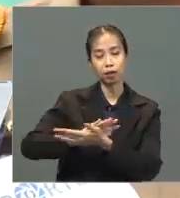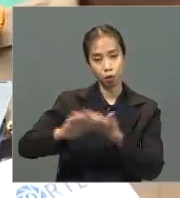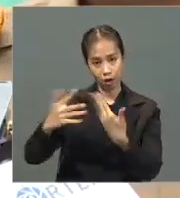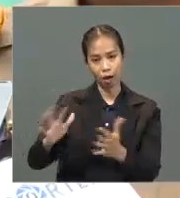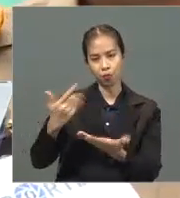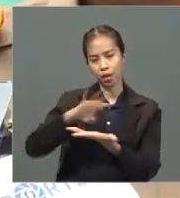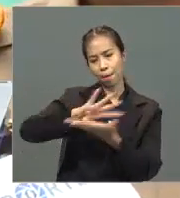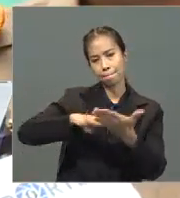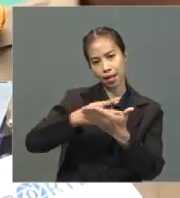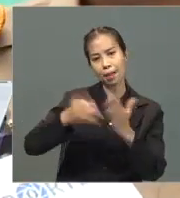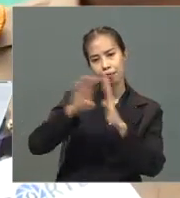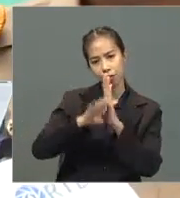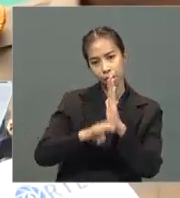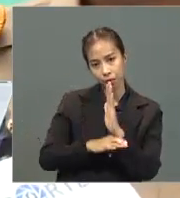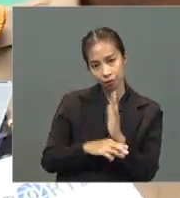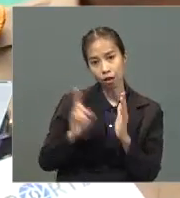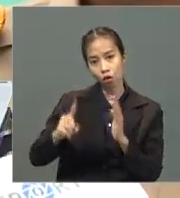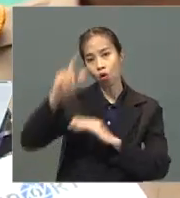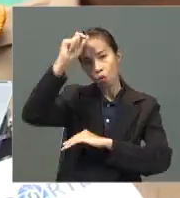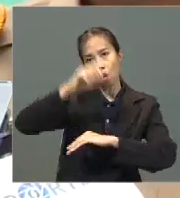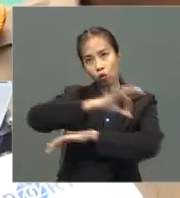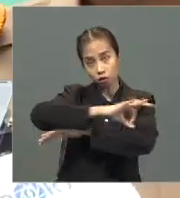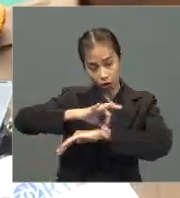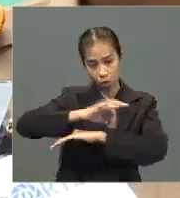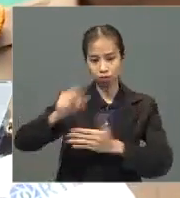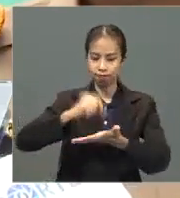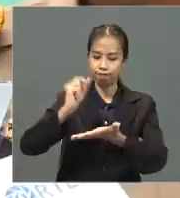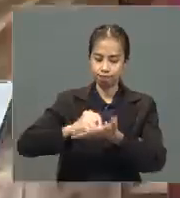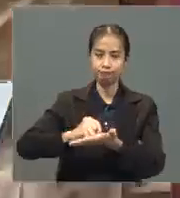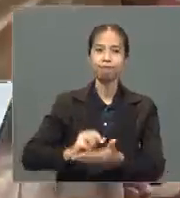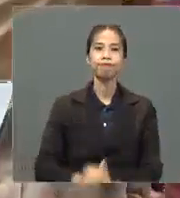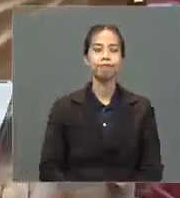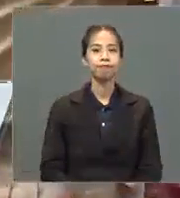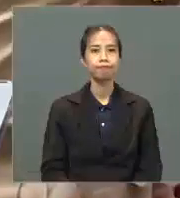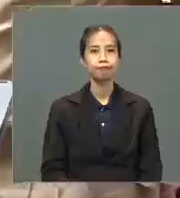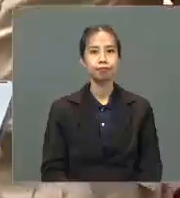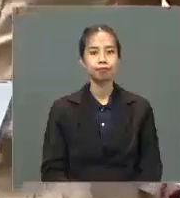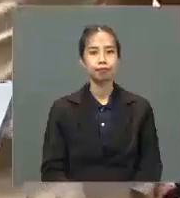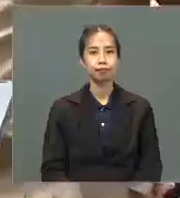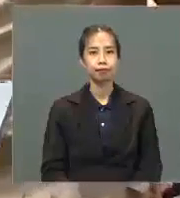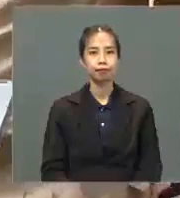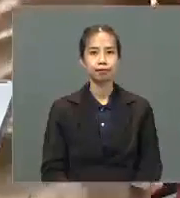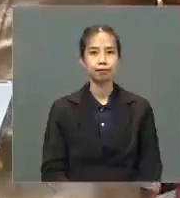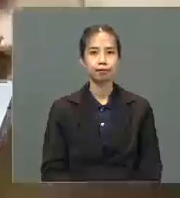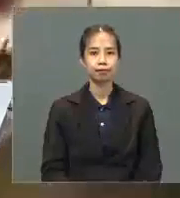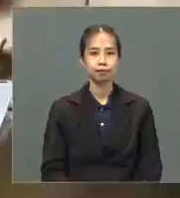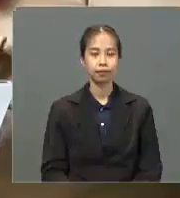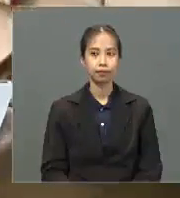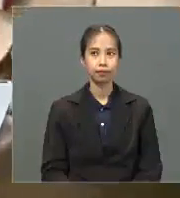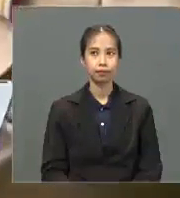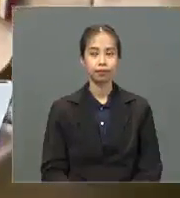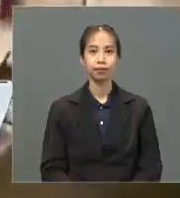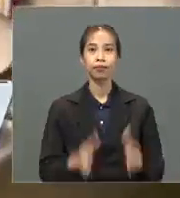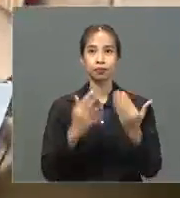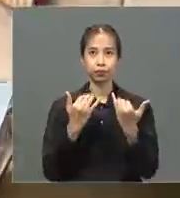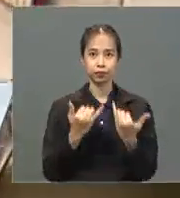แผนแล้วก็มีรากอนเซ็นรับรองมาว่าปลอดภัยเราถึงอะเข้ามาดูอีกทีนะครับขณะที่นาย